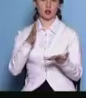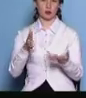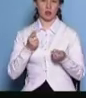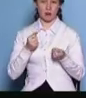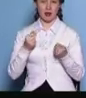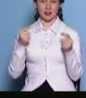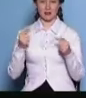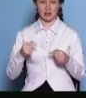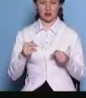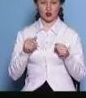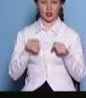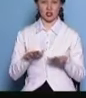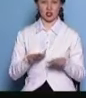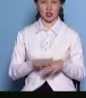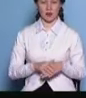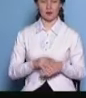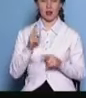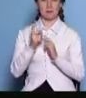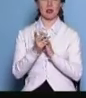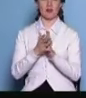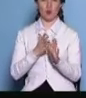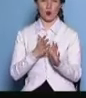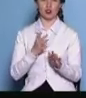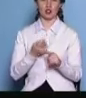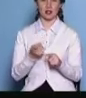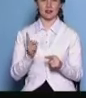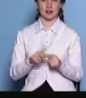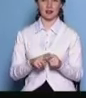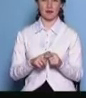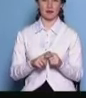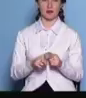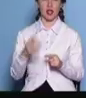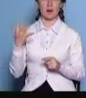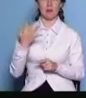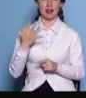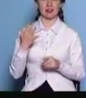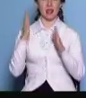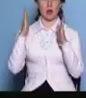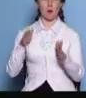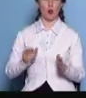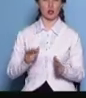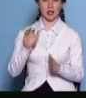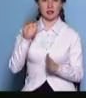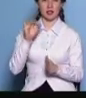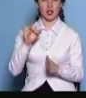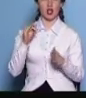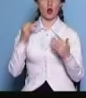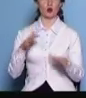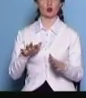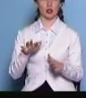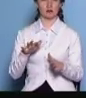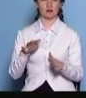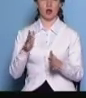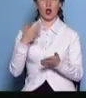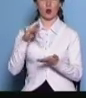соответствующие решения. В первую очередь, конечно же, это 5-й подъезд, уже и город,